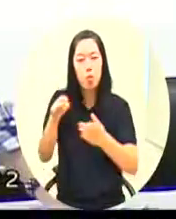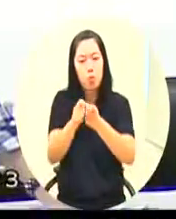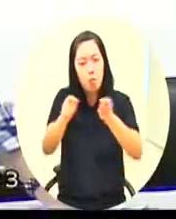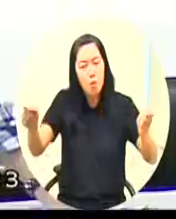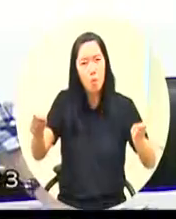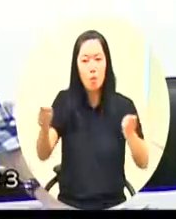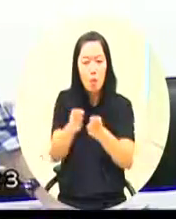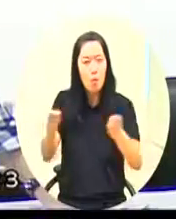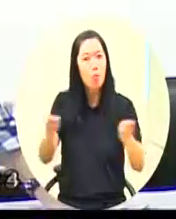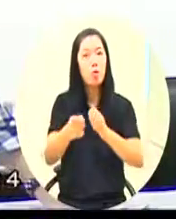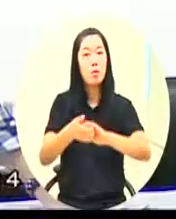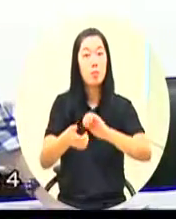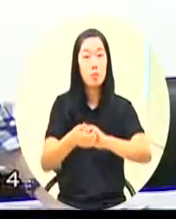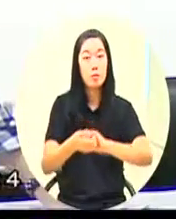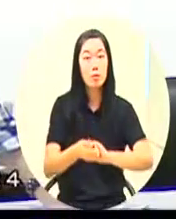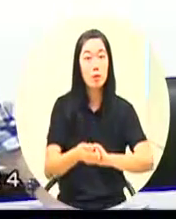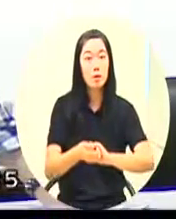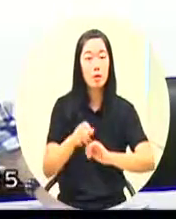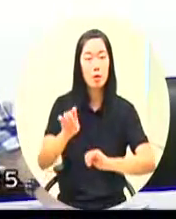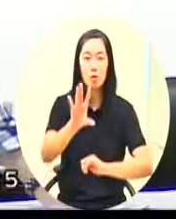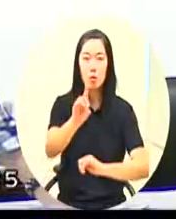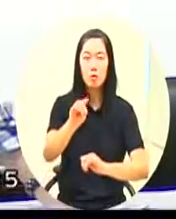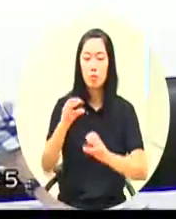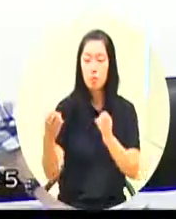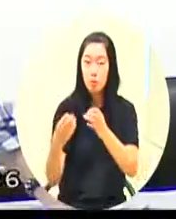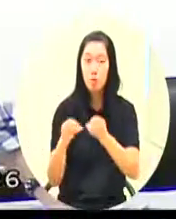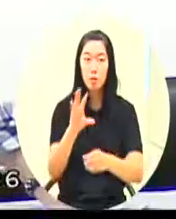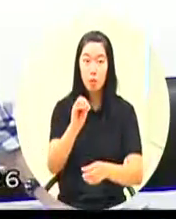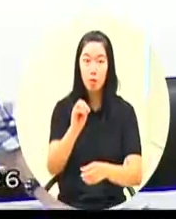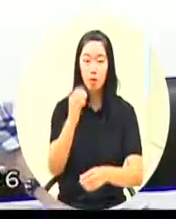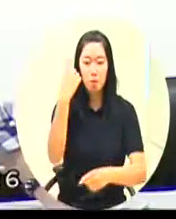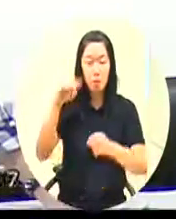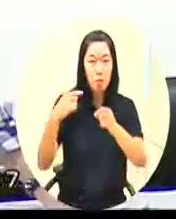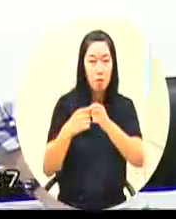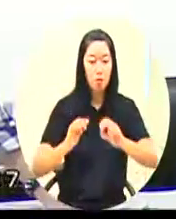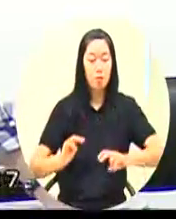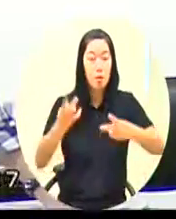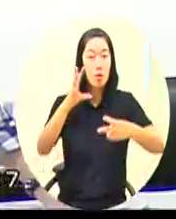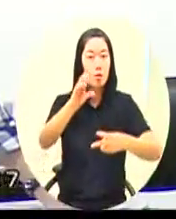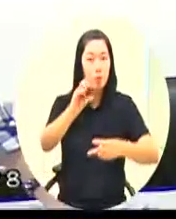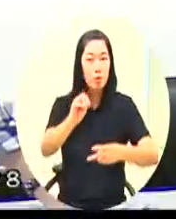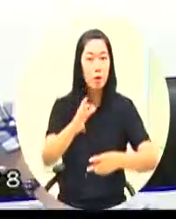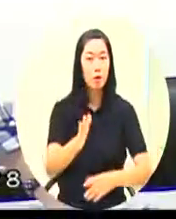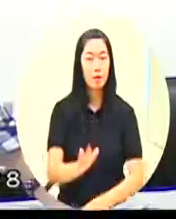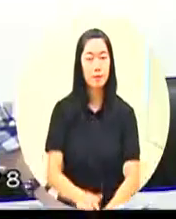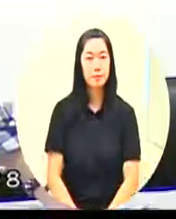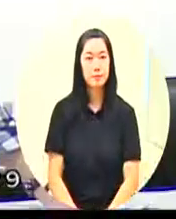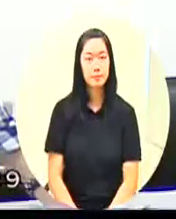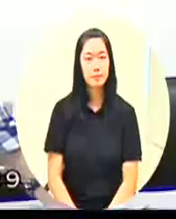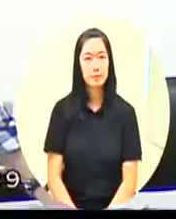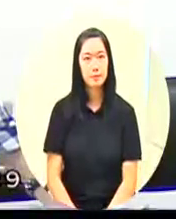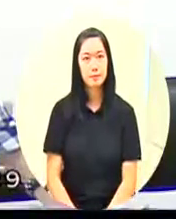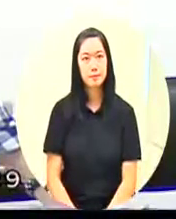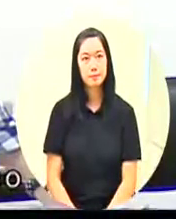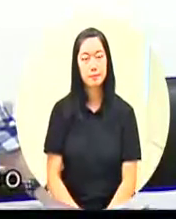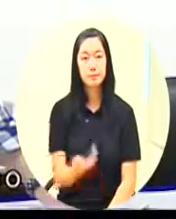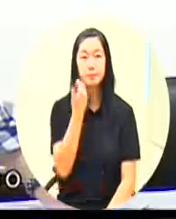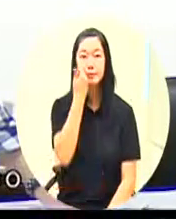有进行了相关的讨论，在明年会改正这样的实施方式。那个幼教科的还